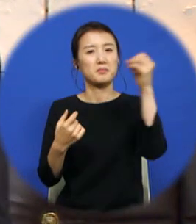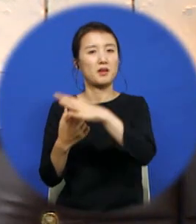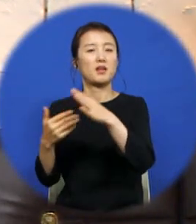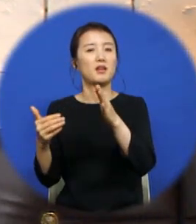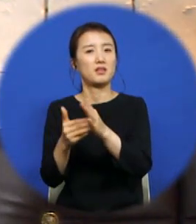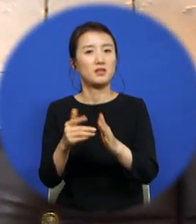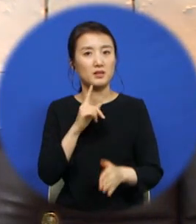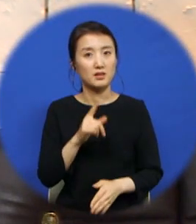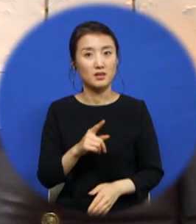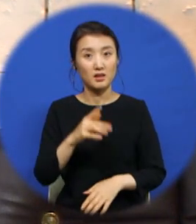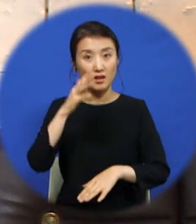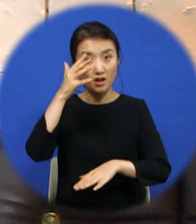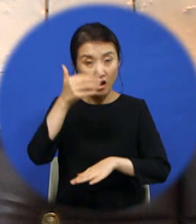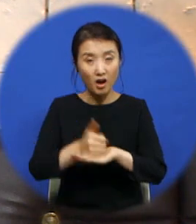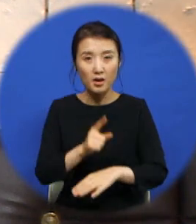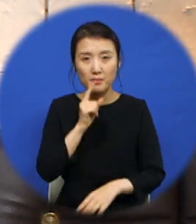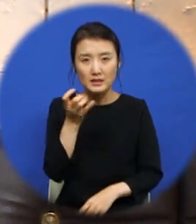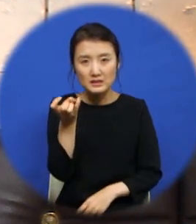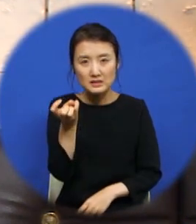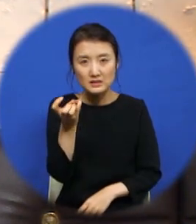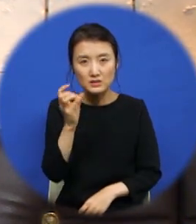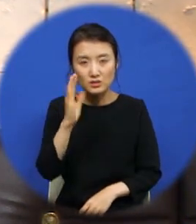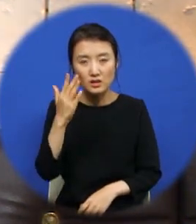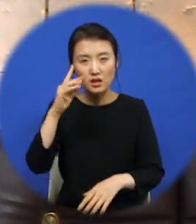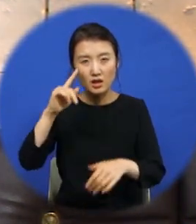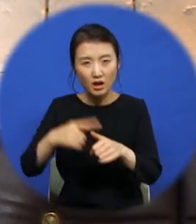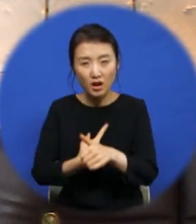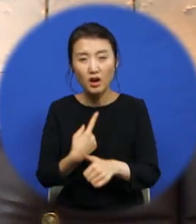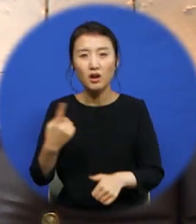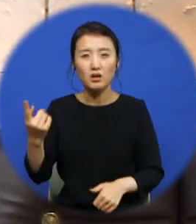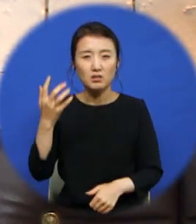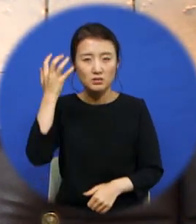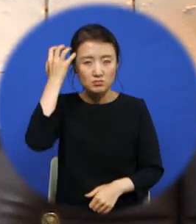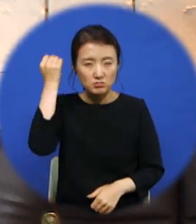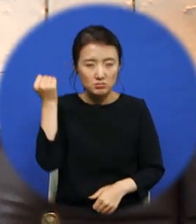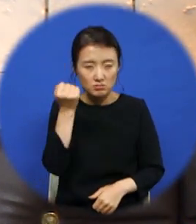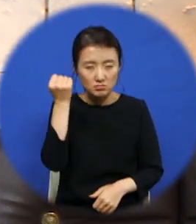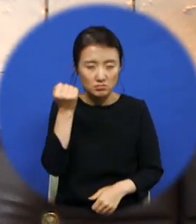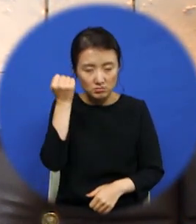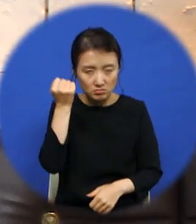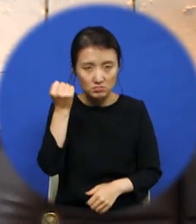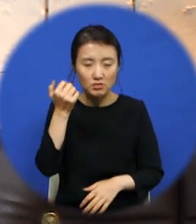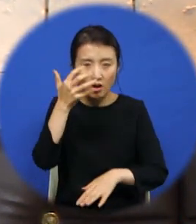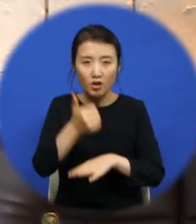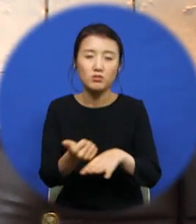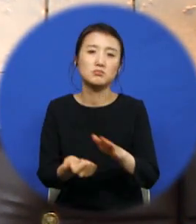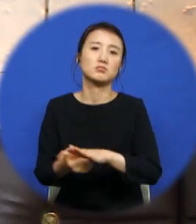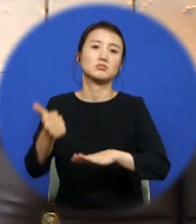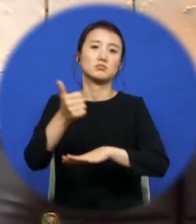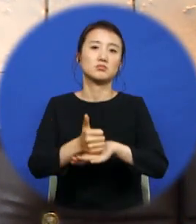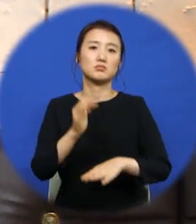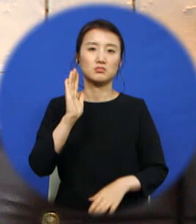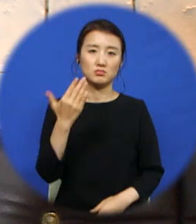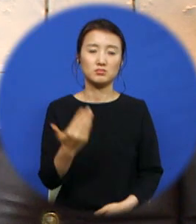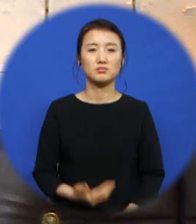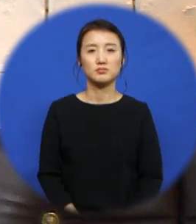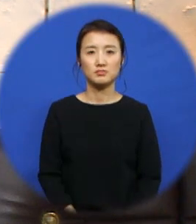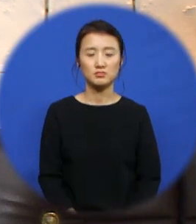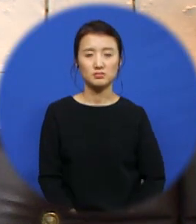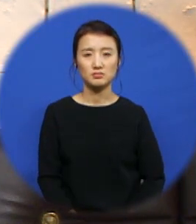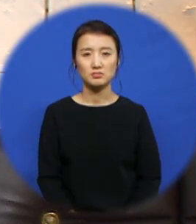아 말이 씨앗이 된다 고 평생을 그 분은 그걸 잊어 본 적이 없대요 으 그래서 장관이 되셨어요